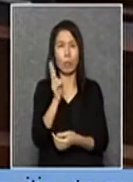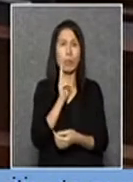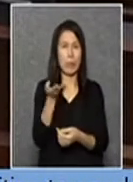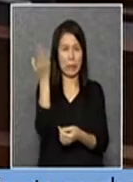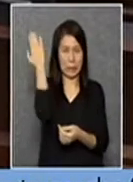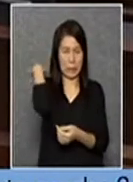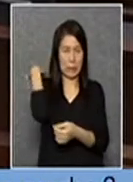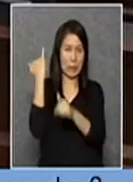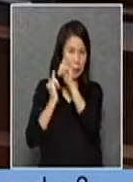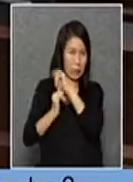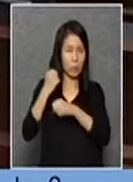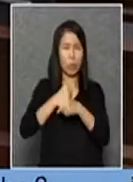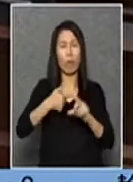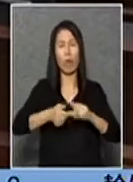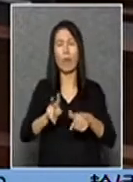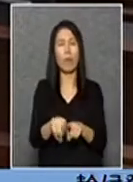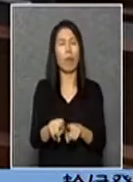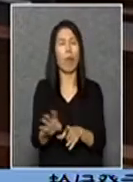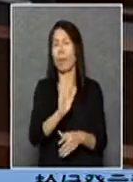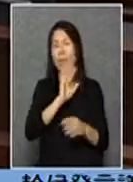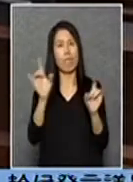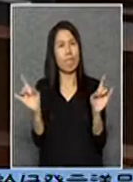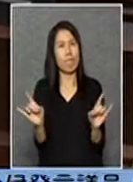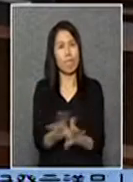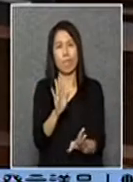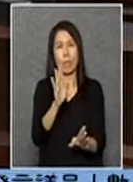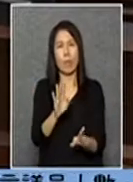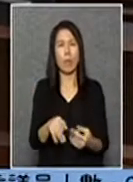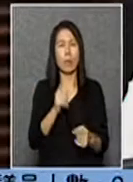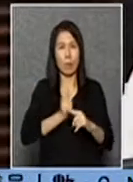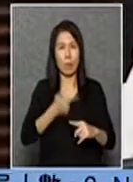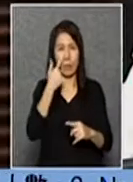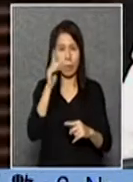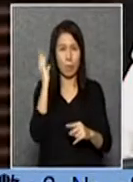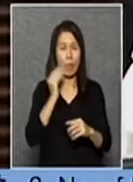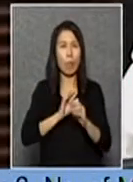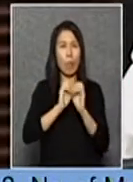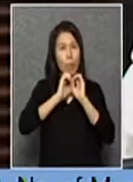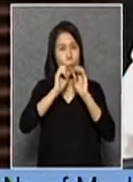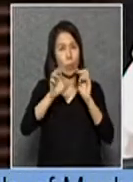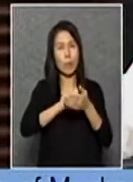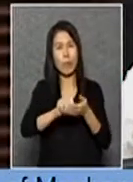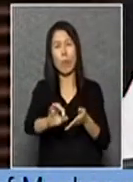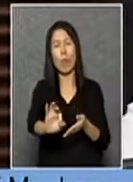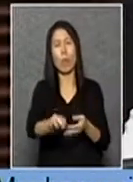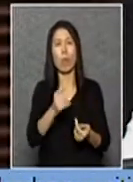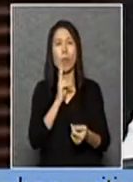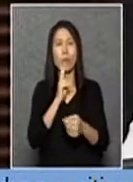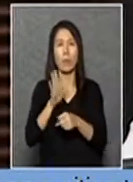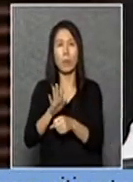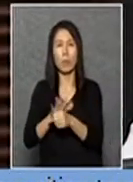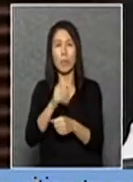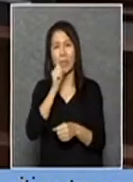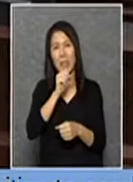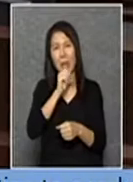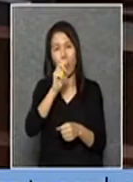顯與事實不符，因為事實上係完全冇發新聞稿嘅。咁呢種係咪一種即係日本嘅卡拉 OK 咧？即係冇咗嗰樣嘢都當係有即